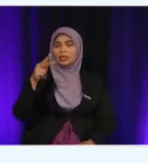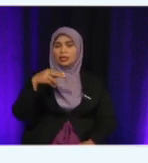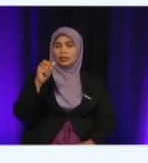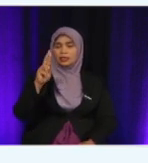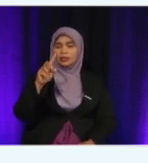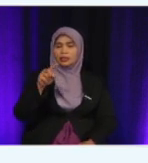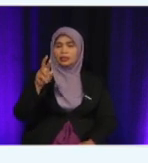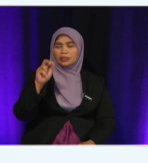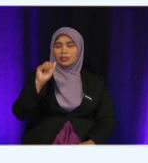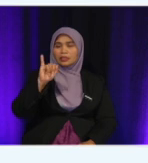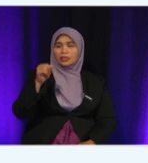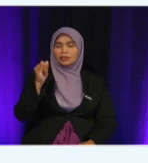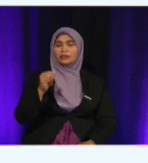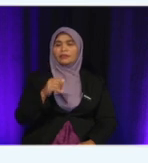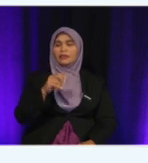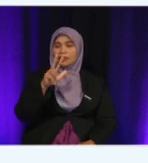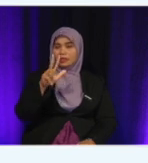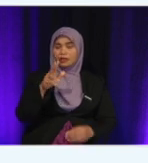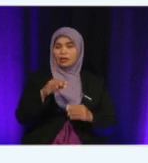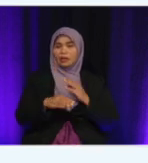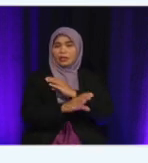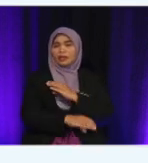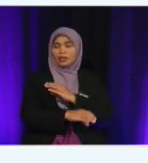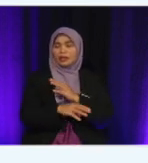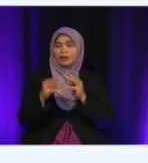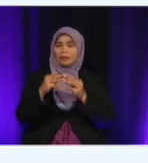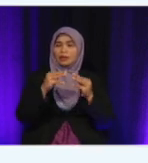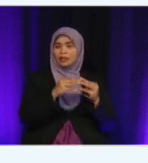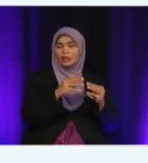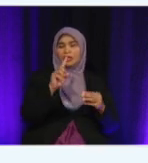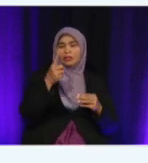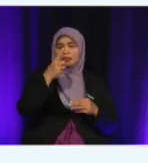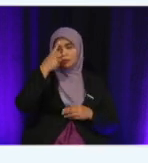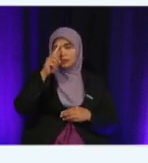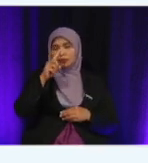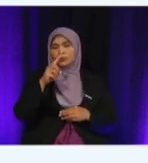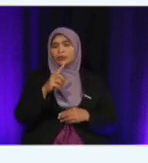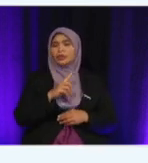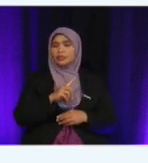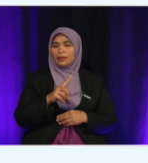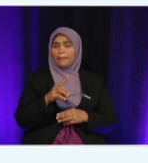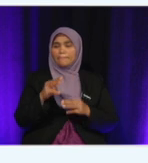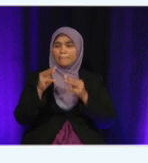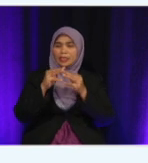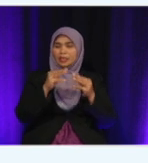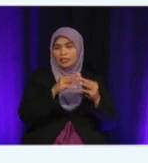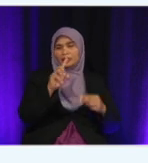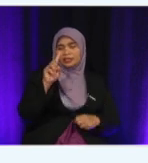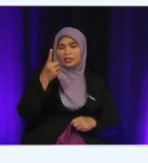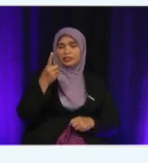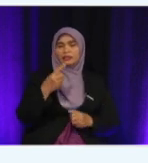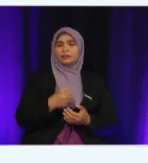3 negara Madinah hanya untuk umat Islam Madinah saja 4 hak dan kebajikan